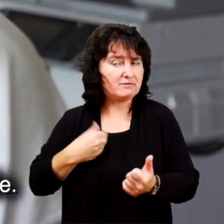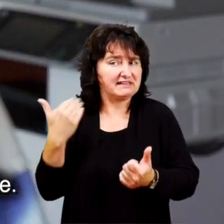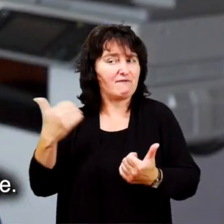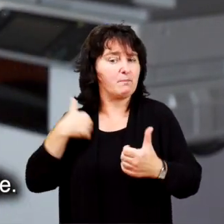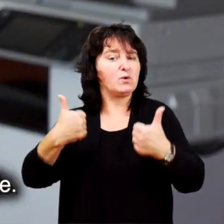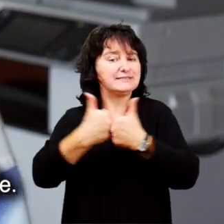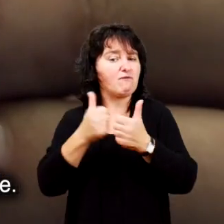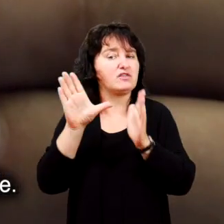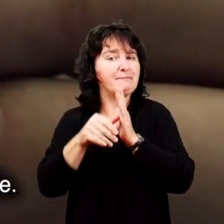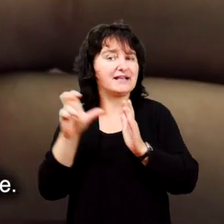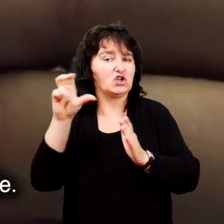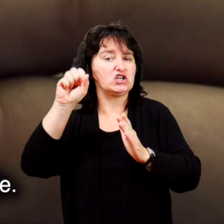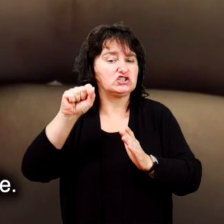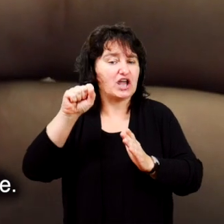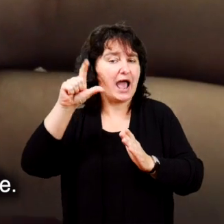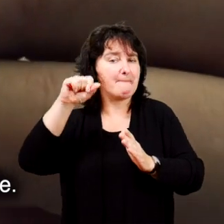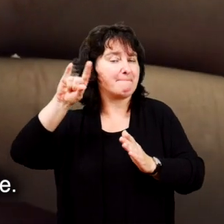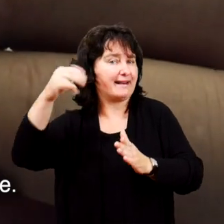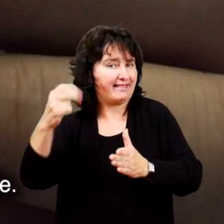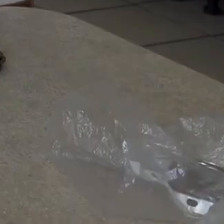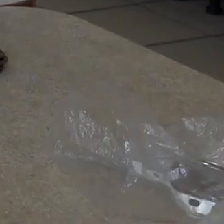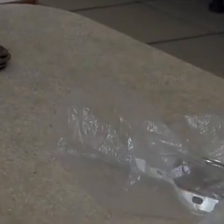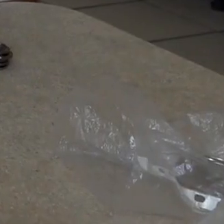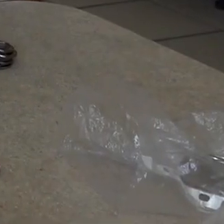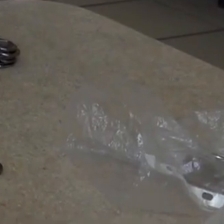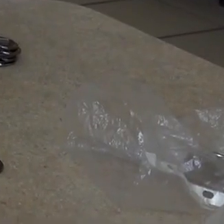zawody też właśnie. Mamy swój zespół na przykład od serca.